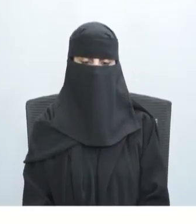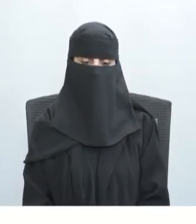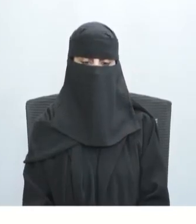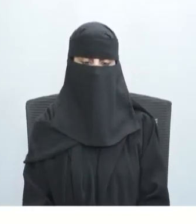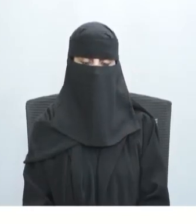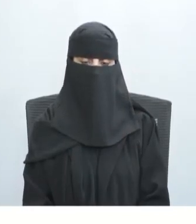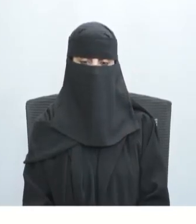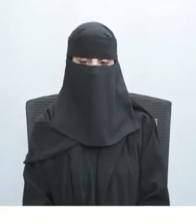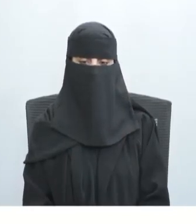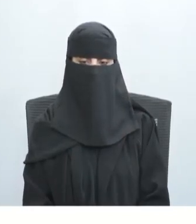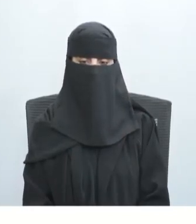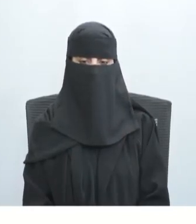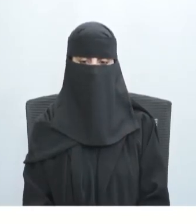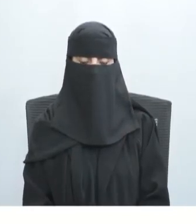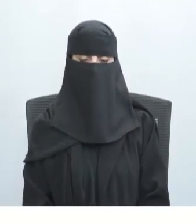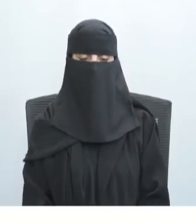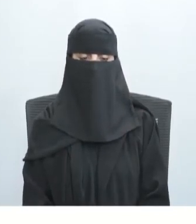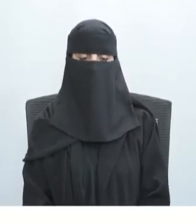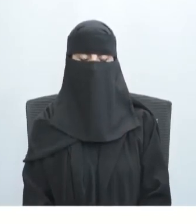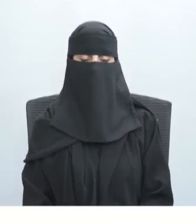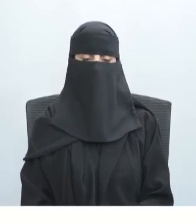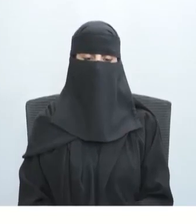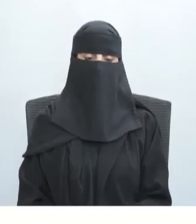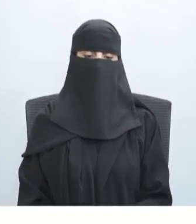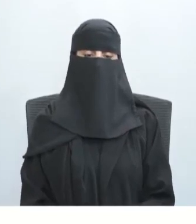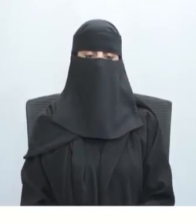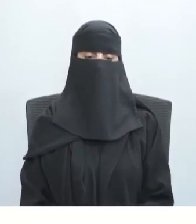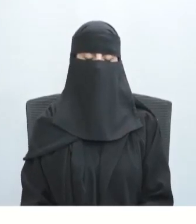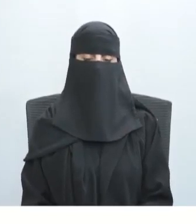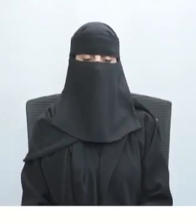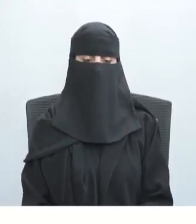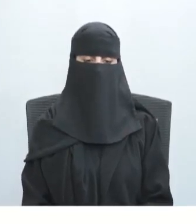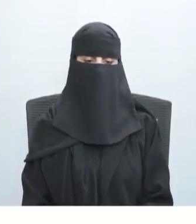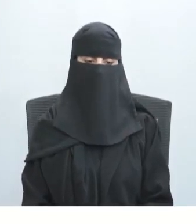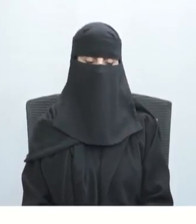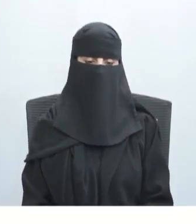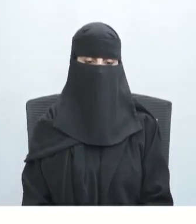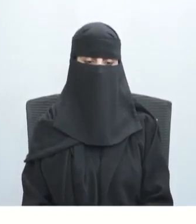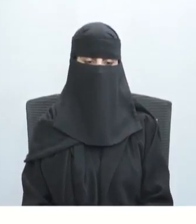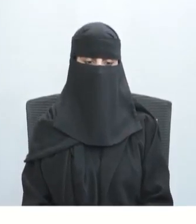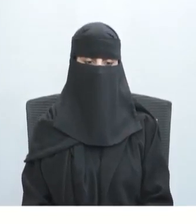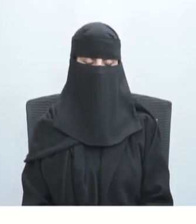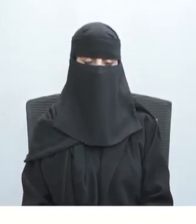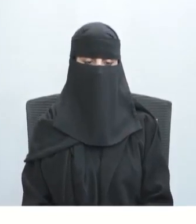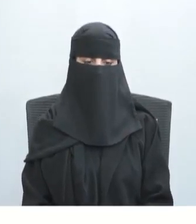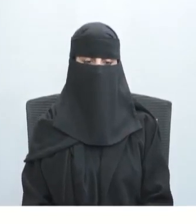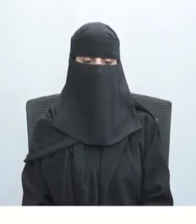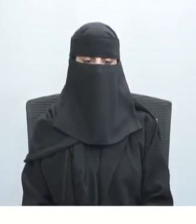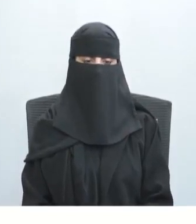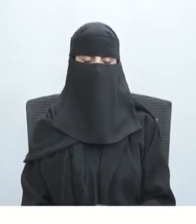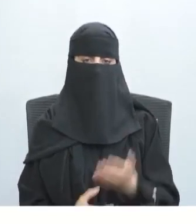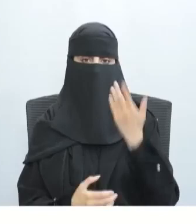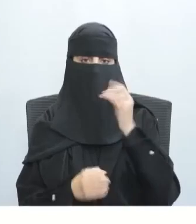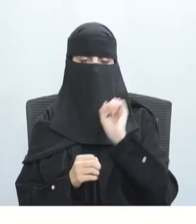100 فاص صف وبالتاكيد سيظهر لديك هذا المبلغ 133 كما ذكرنا من خلال